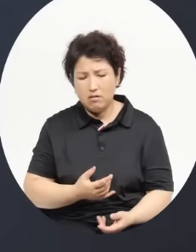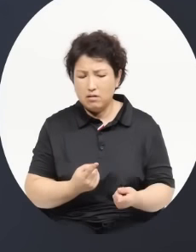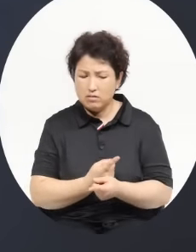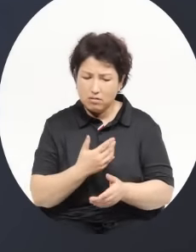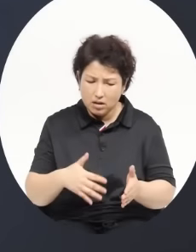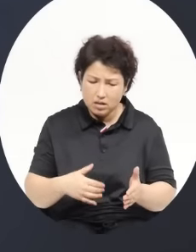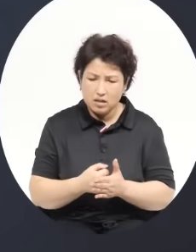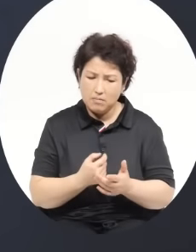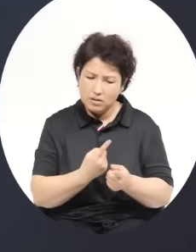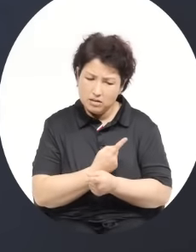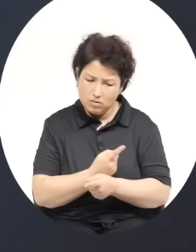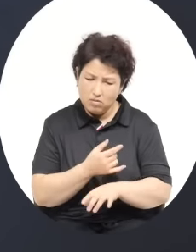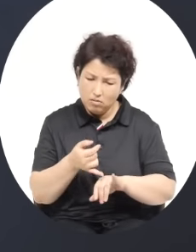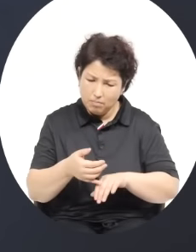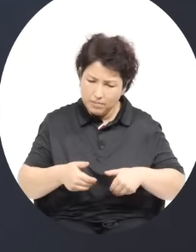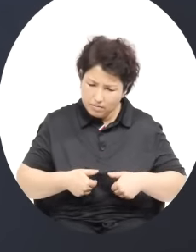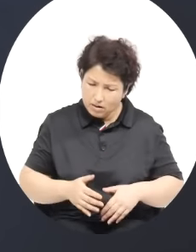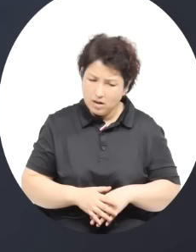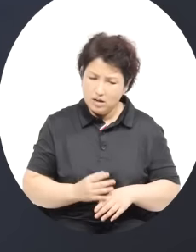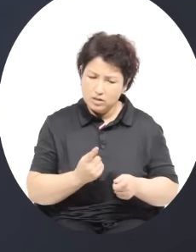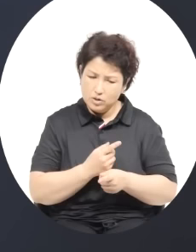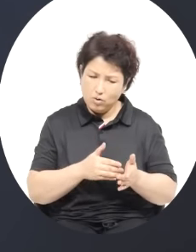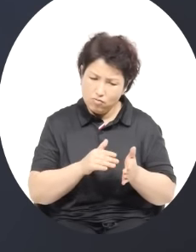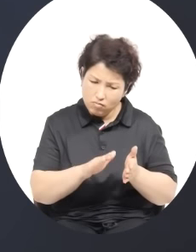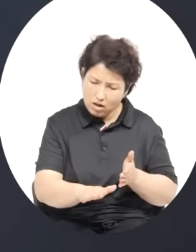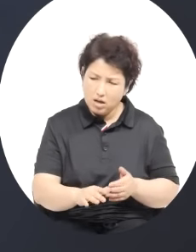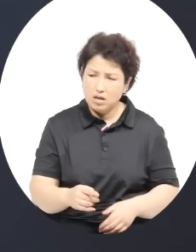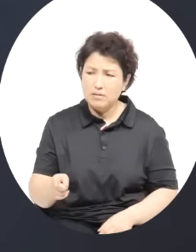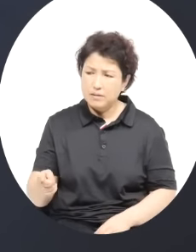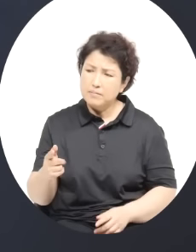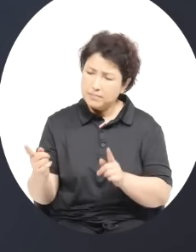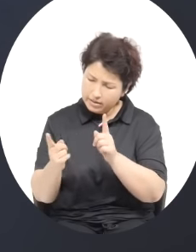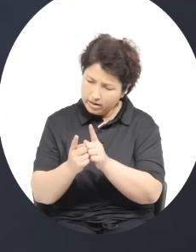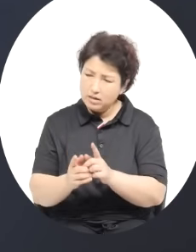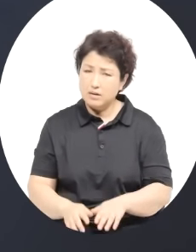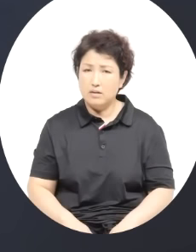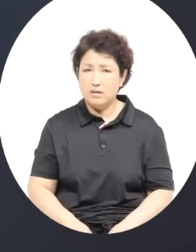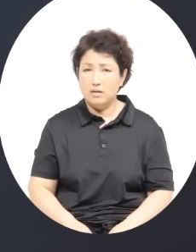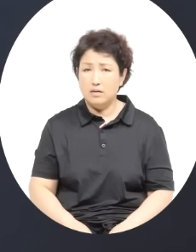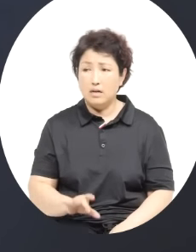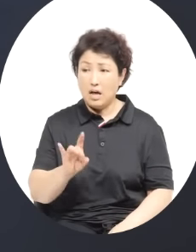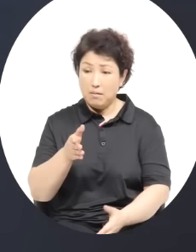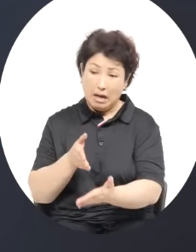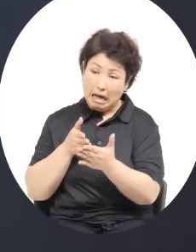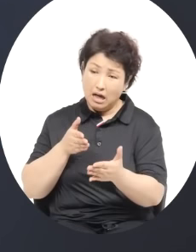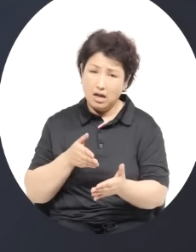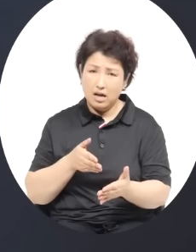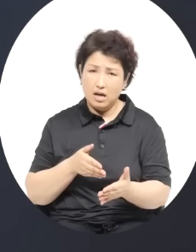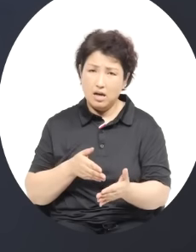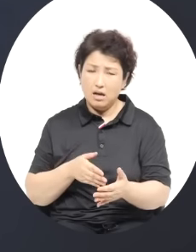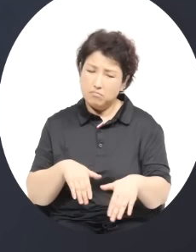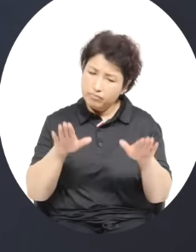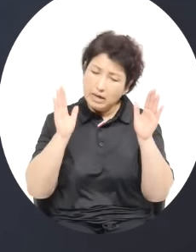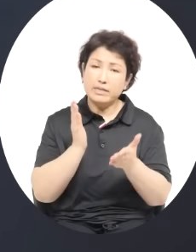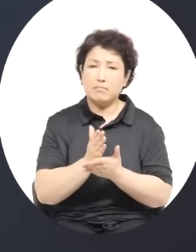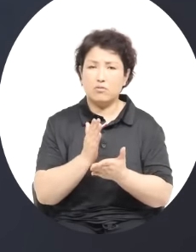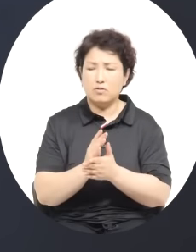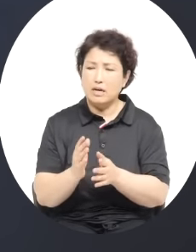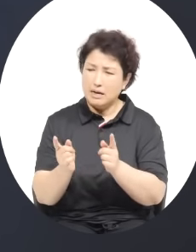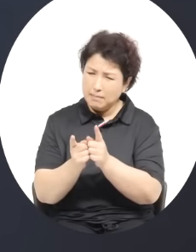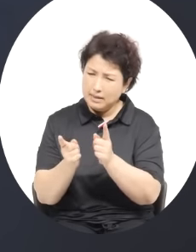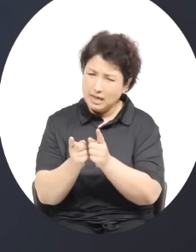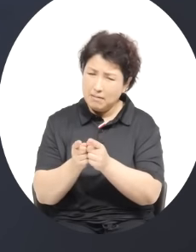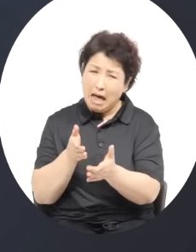이 치유가 되면 찾아뵙겠습니다. 이렇게 자꾸 말씀을 드리세요. 한 번 한다고 된다 이래 생각하지 말고